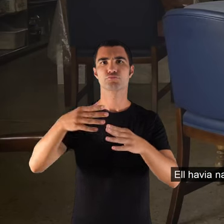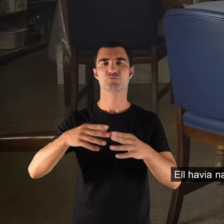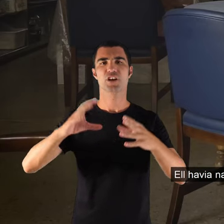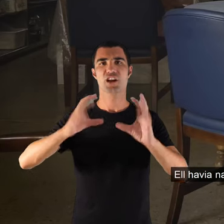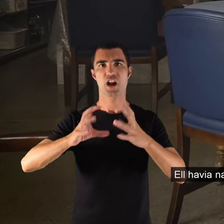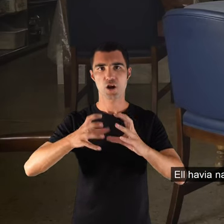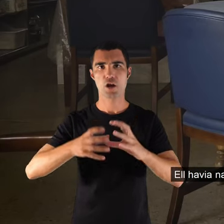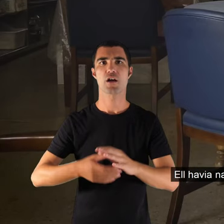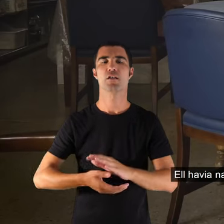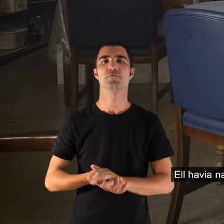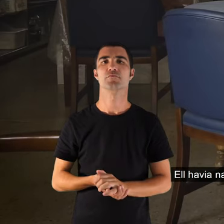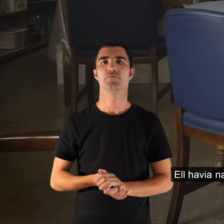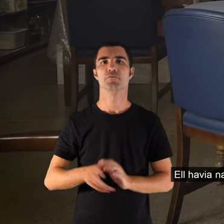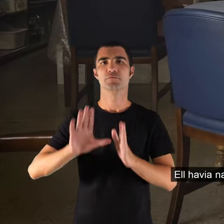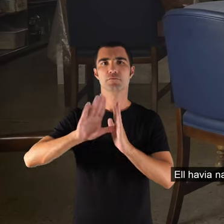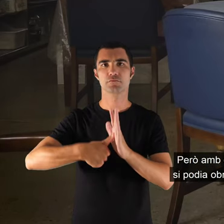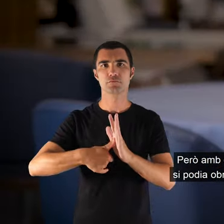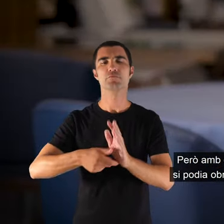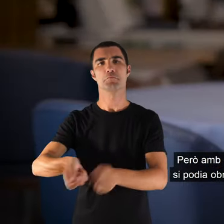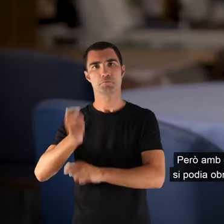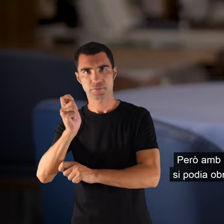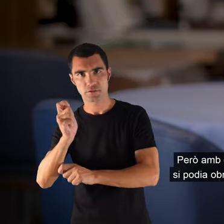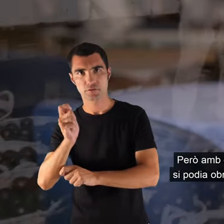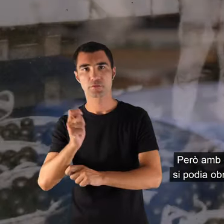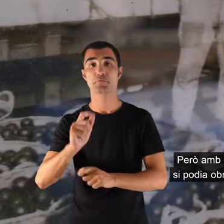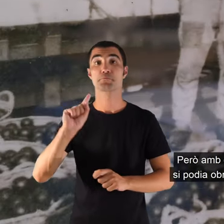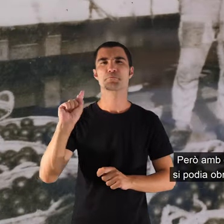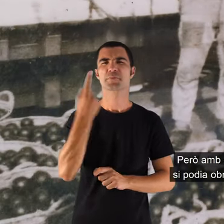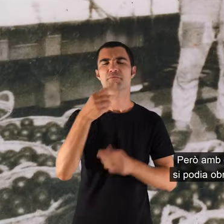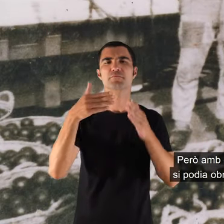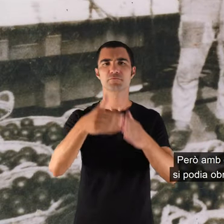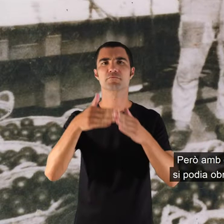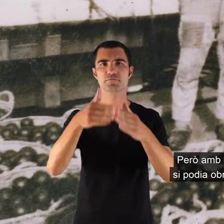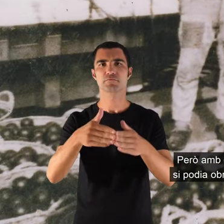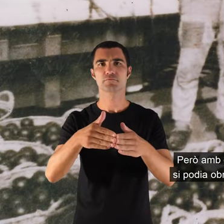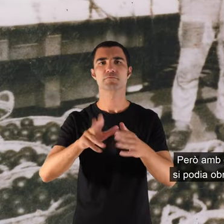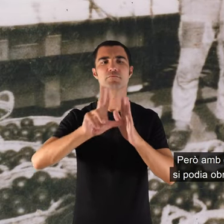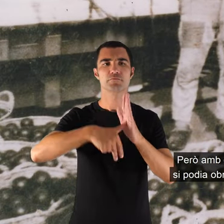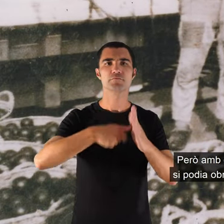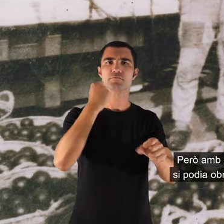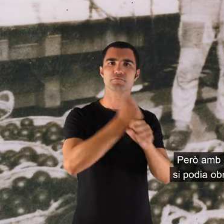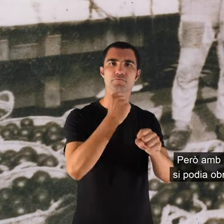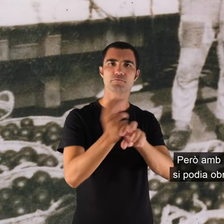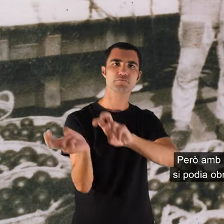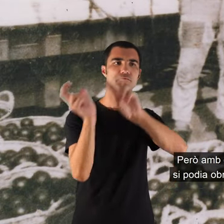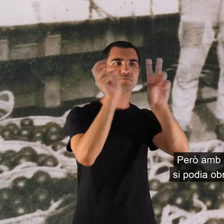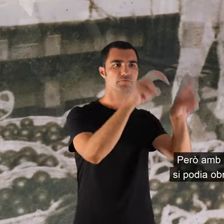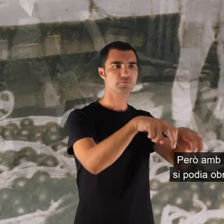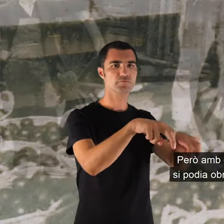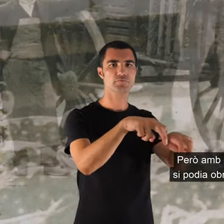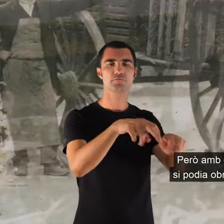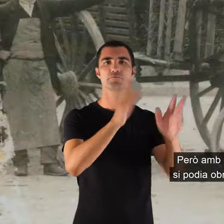taronges, navegava. I llavors se va posar a pescar, però amb quin barco va anar no ho sé. I llavors va anar a fer feina a